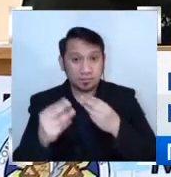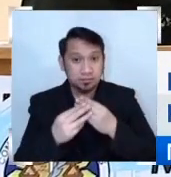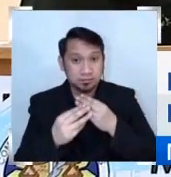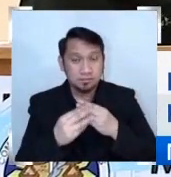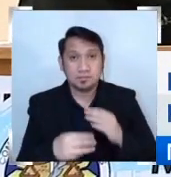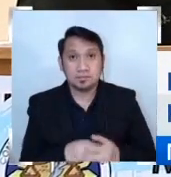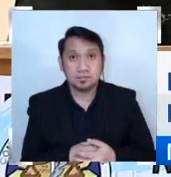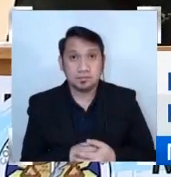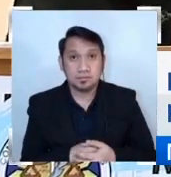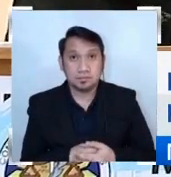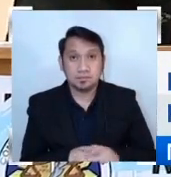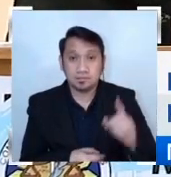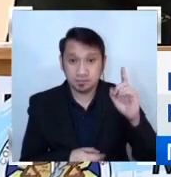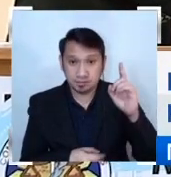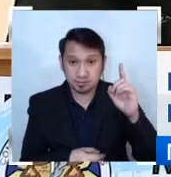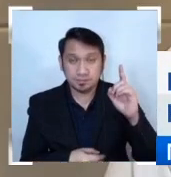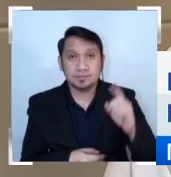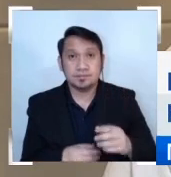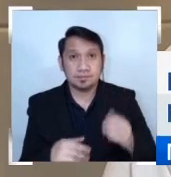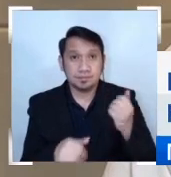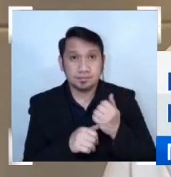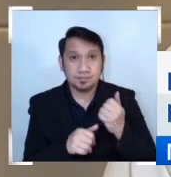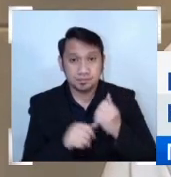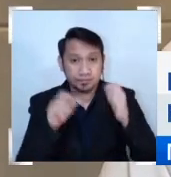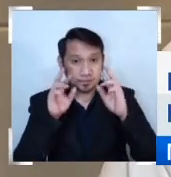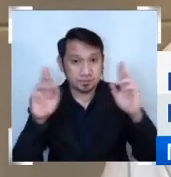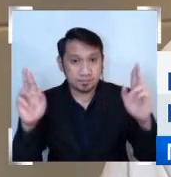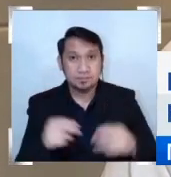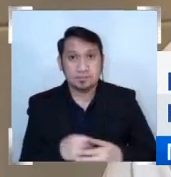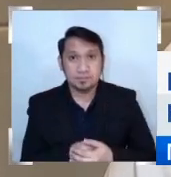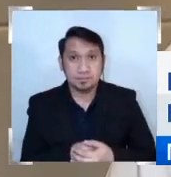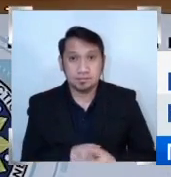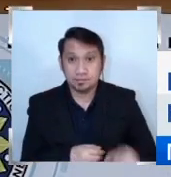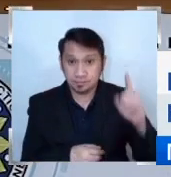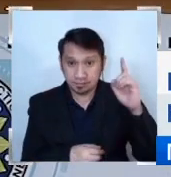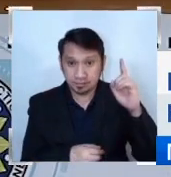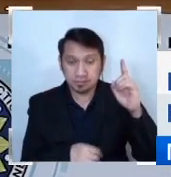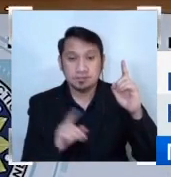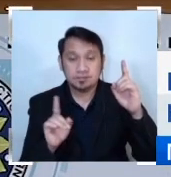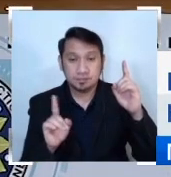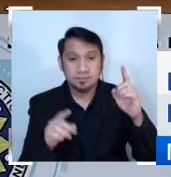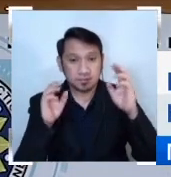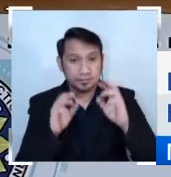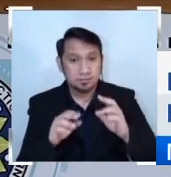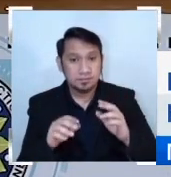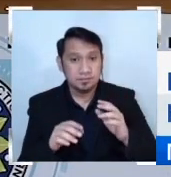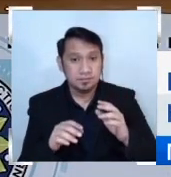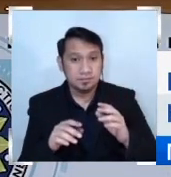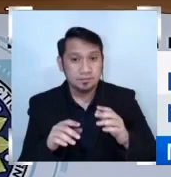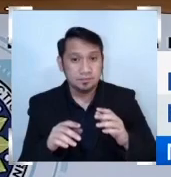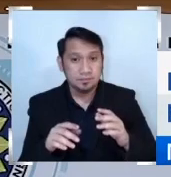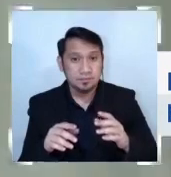si Artemio Simundac bilang Vice Mayor. Si Mayor Jimmy Fresnedi naman ang nanalo bilang kinatawan ng Muntinlupa